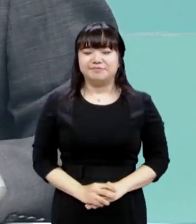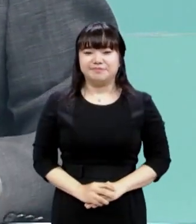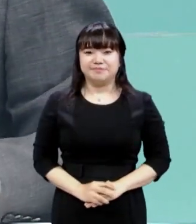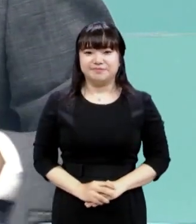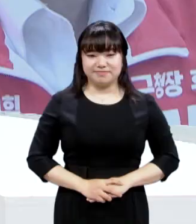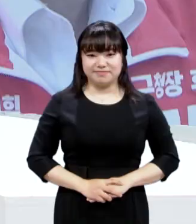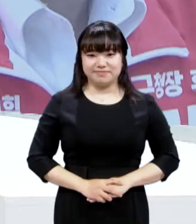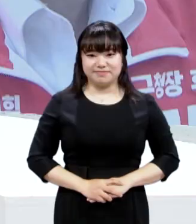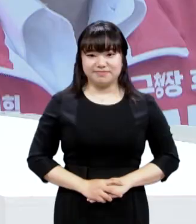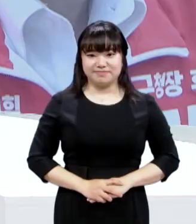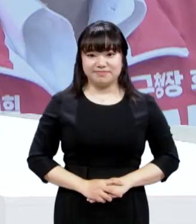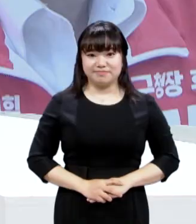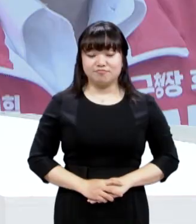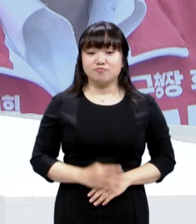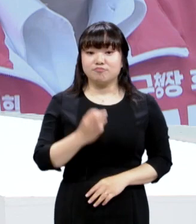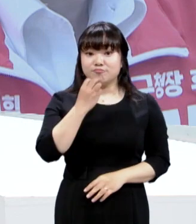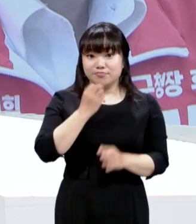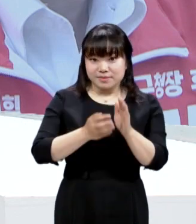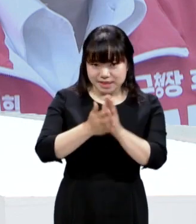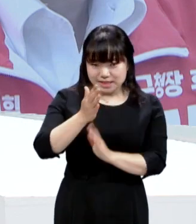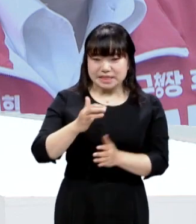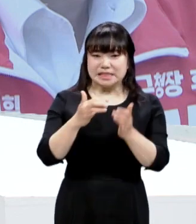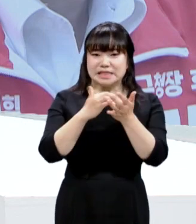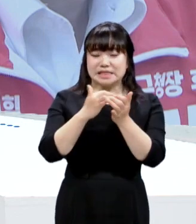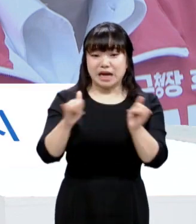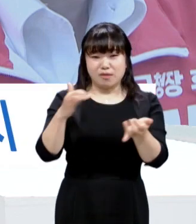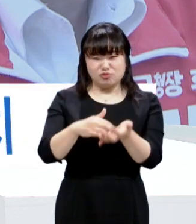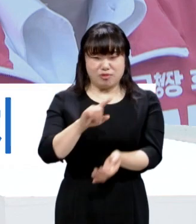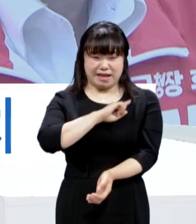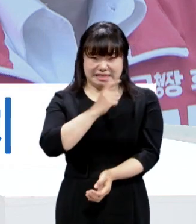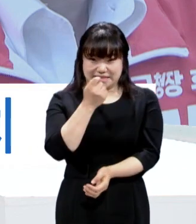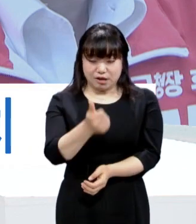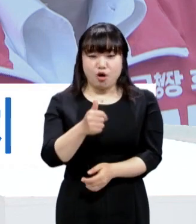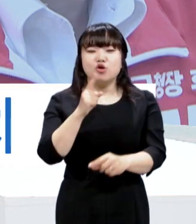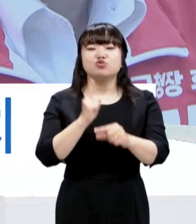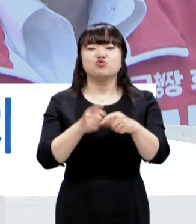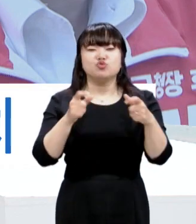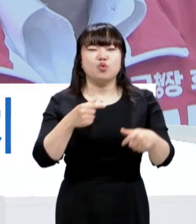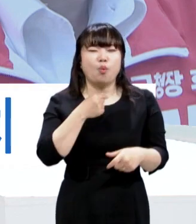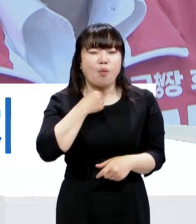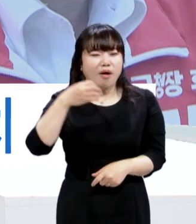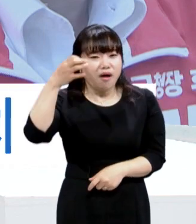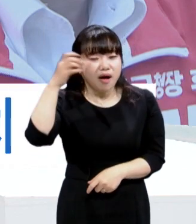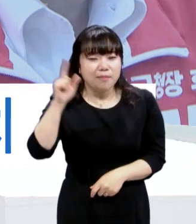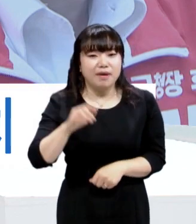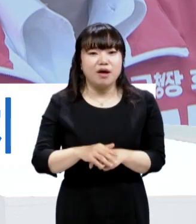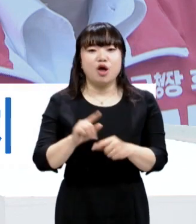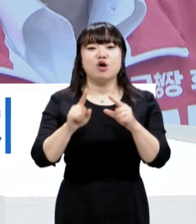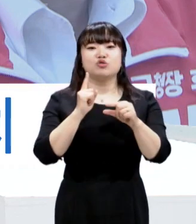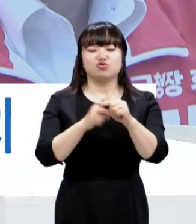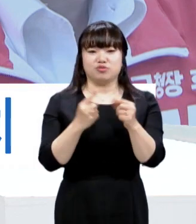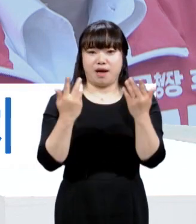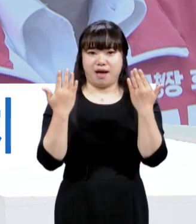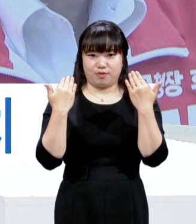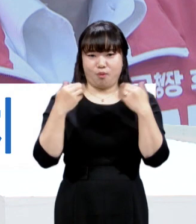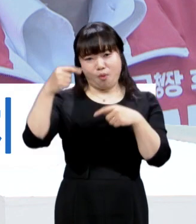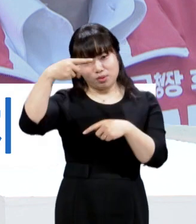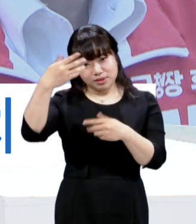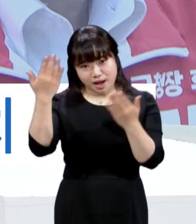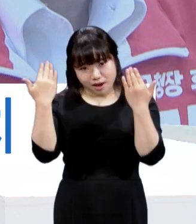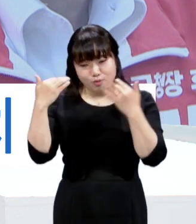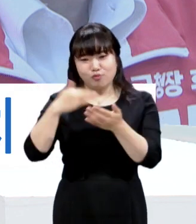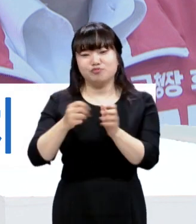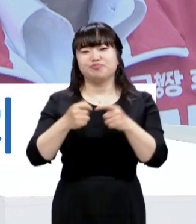입니다 4 서울에서 인구가 가장 적은 중구의 수건 사본이 지역 내 중학교 이상 교육 격차를